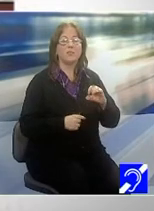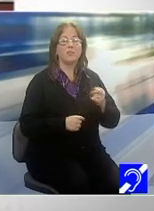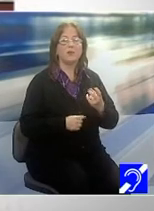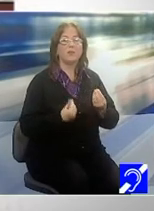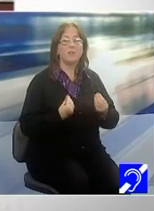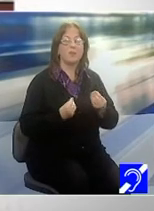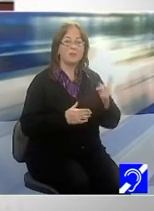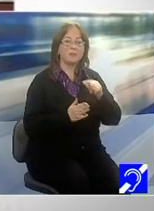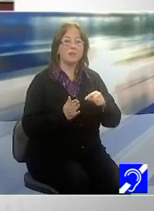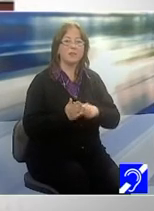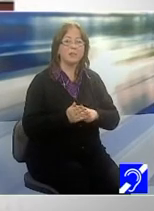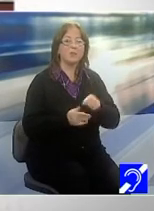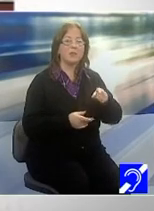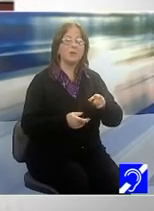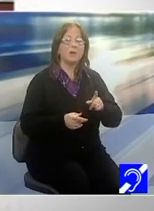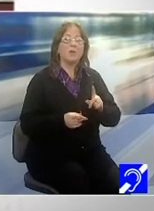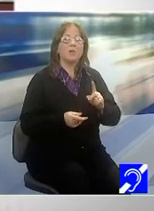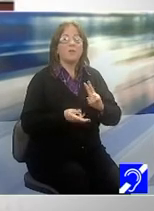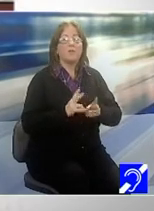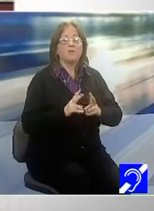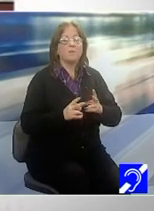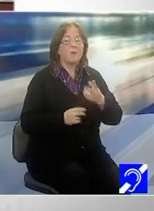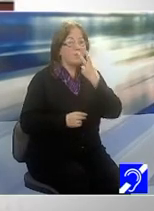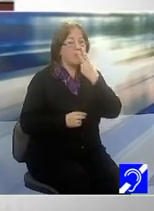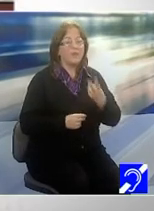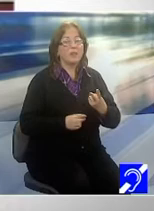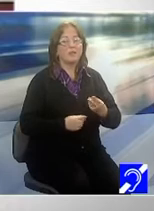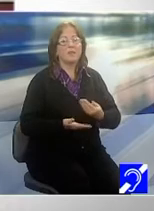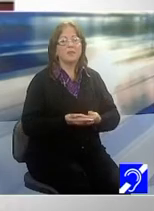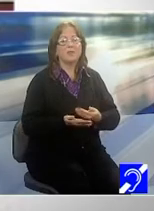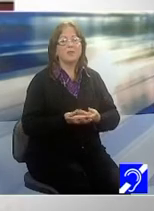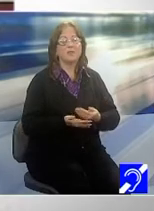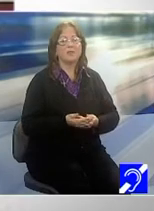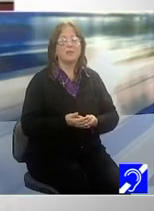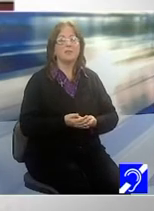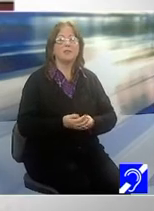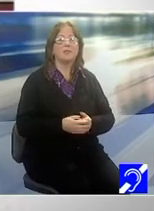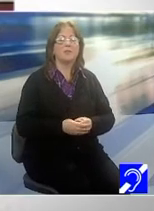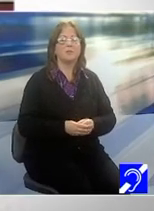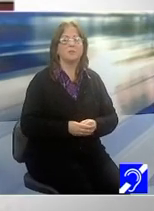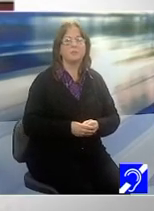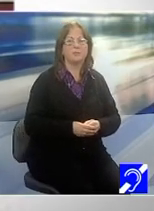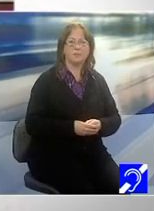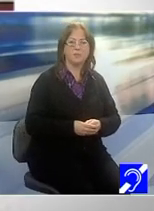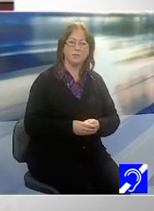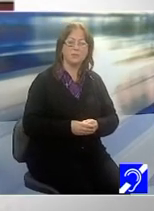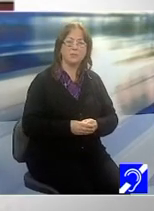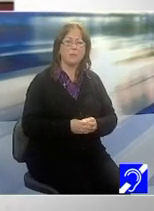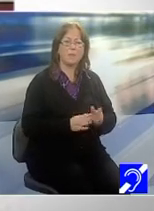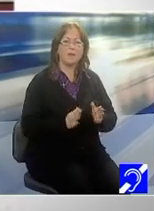George, cum vede el evoluția acestei unanimități? Va rămâne așa? Se va schimba? Își va